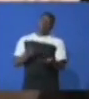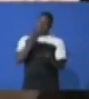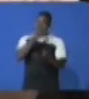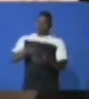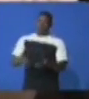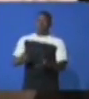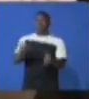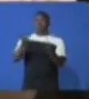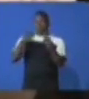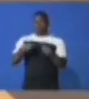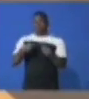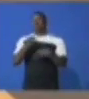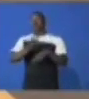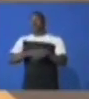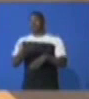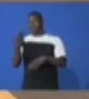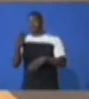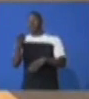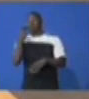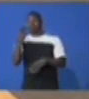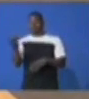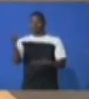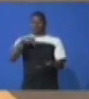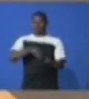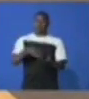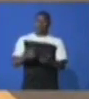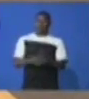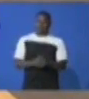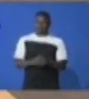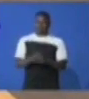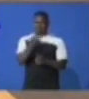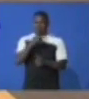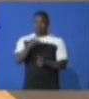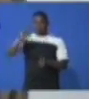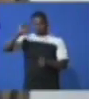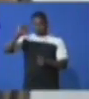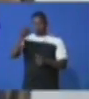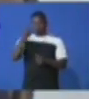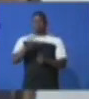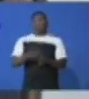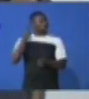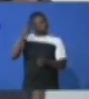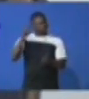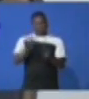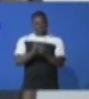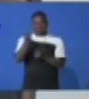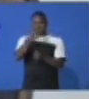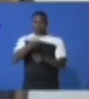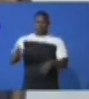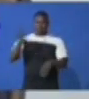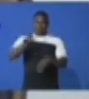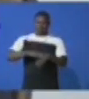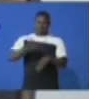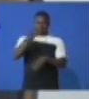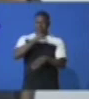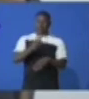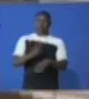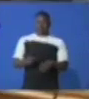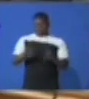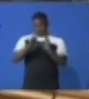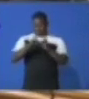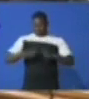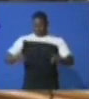rebeloter par la suite. Mais les syndicats espèrent qu'avec la mise en place de la commission paritaire, les grilles